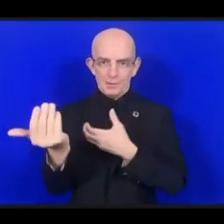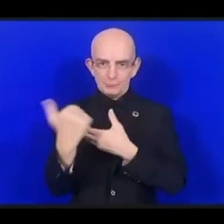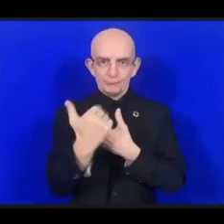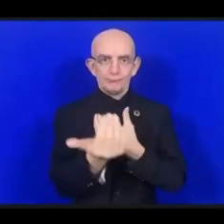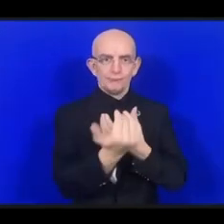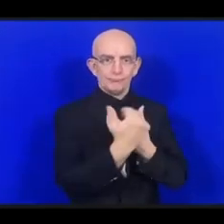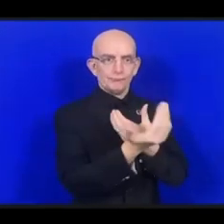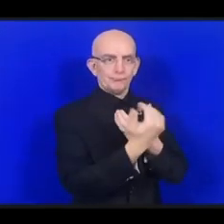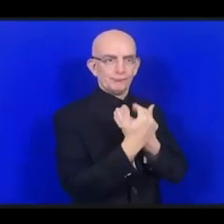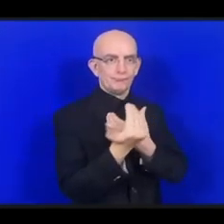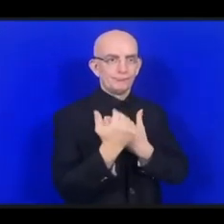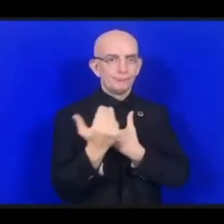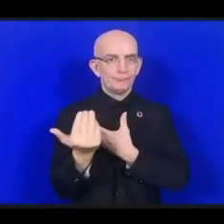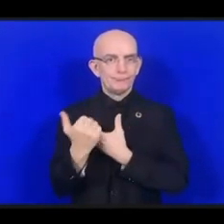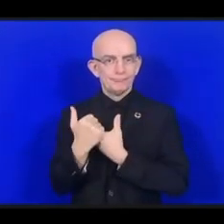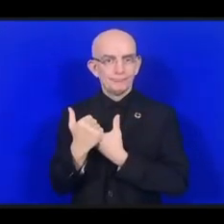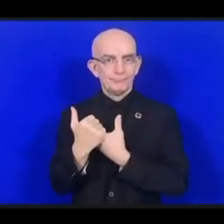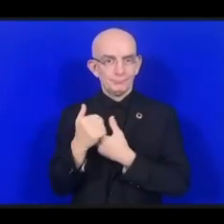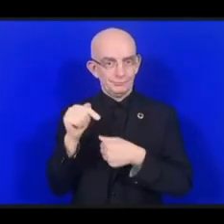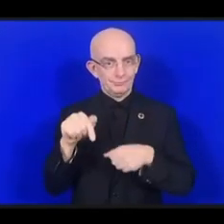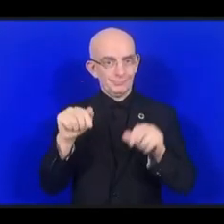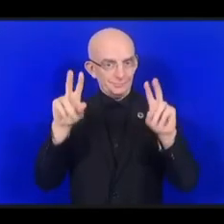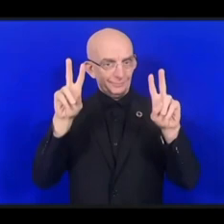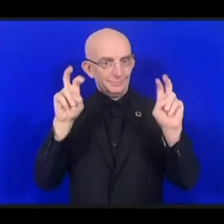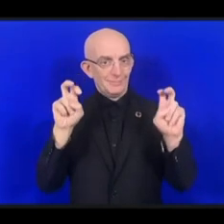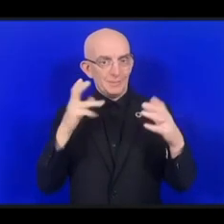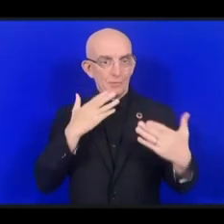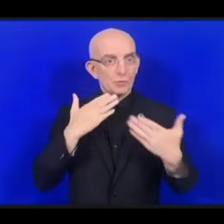造赋能所有人的互联网。